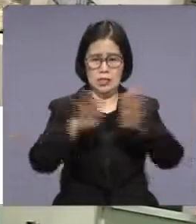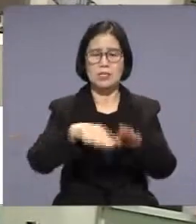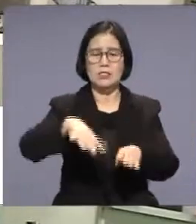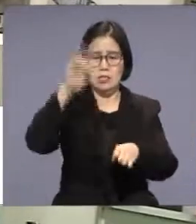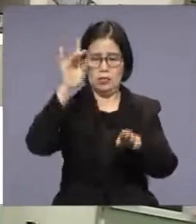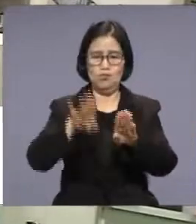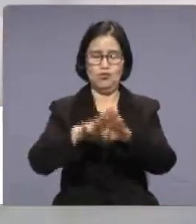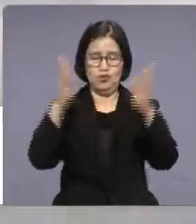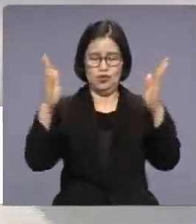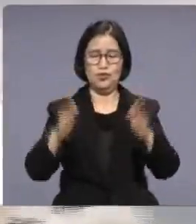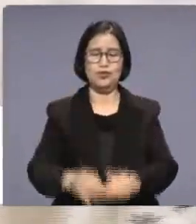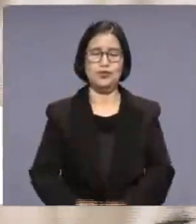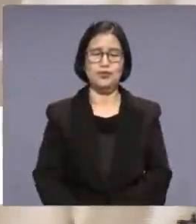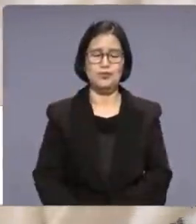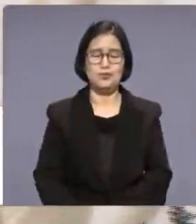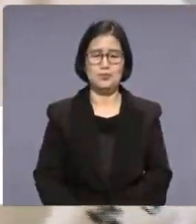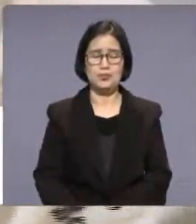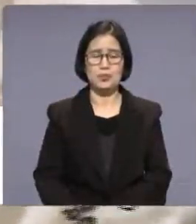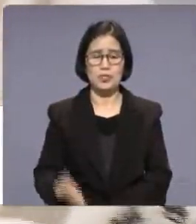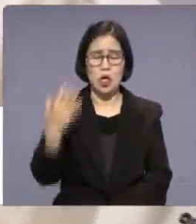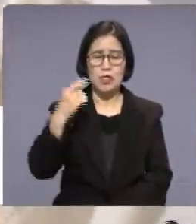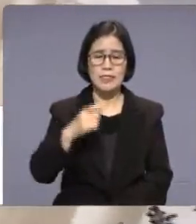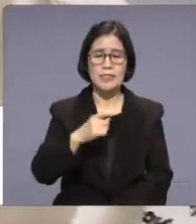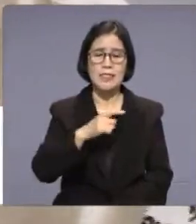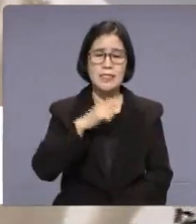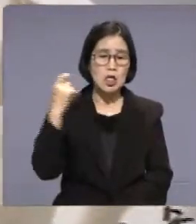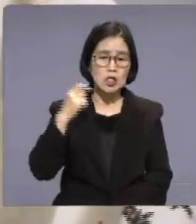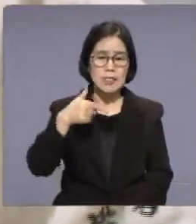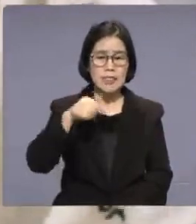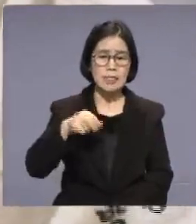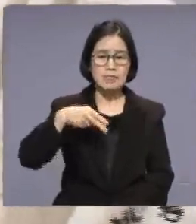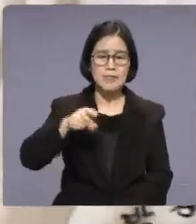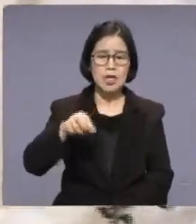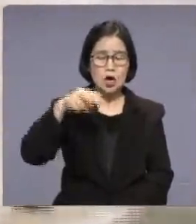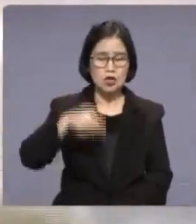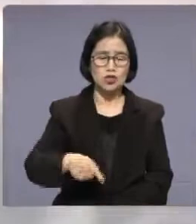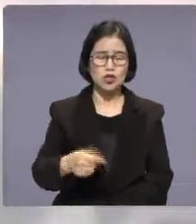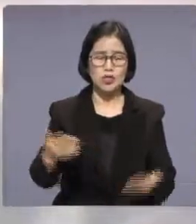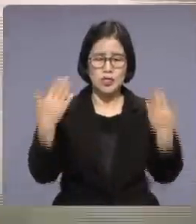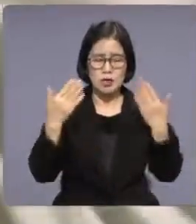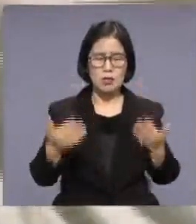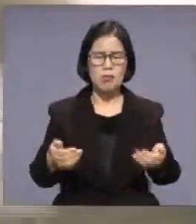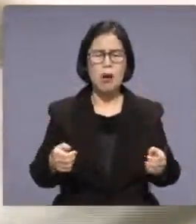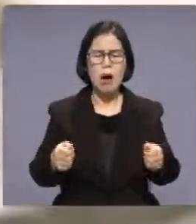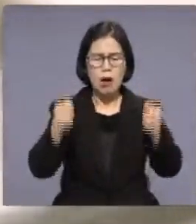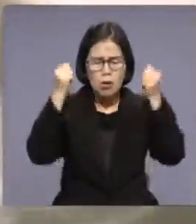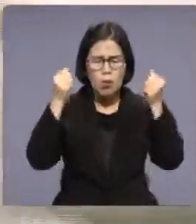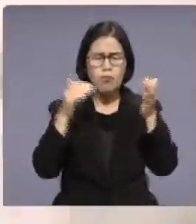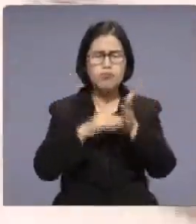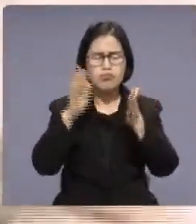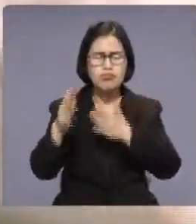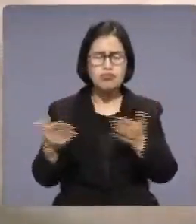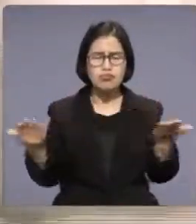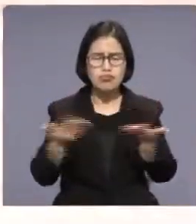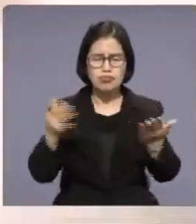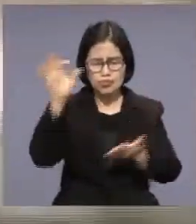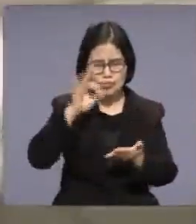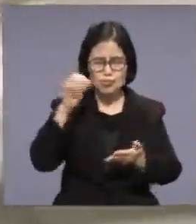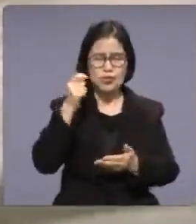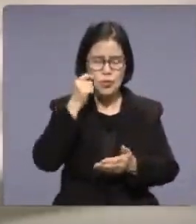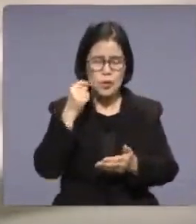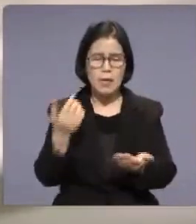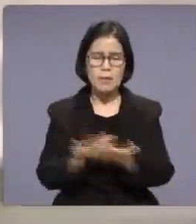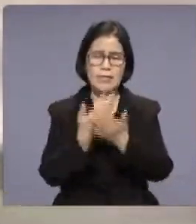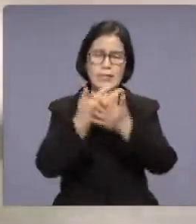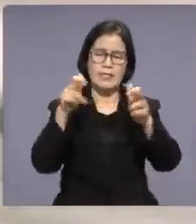열었습니다. 김성수 전 대한성공회 대주교는 직업학교를 졸업하고도 직장을 구하지 못한 발달장애인을 위해